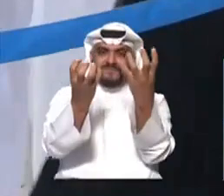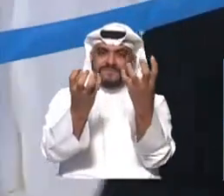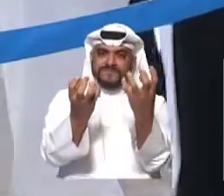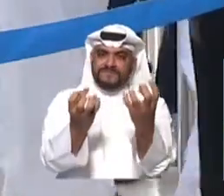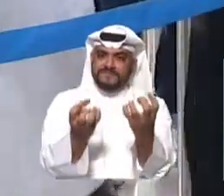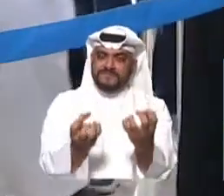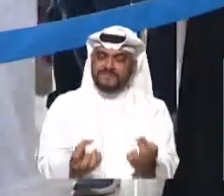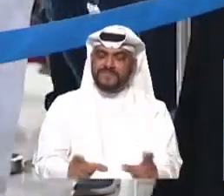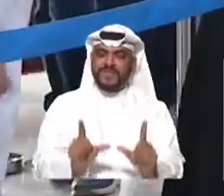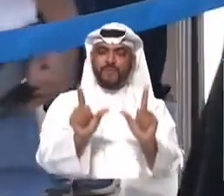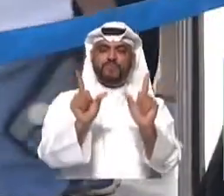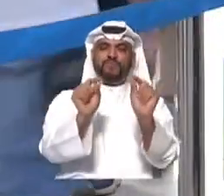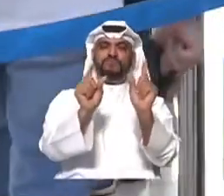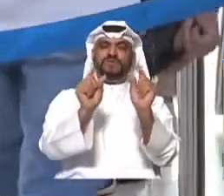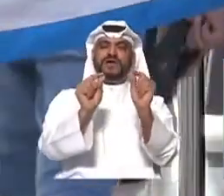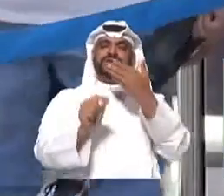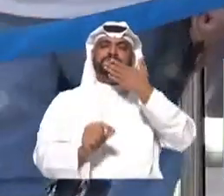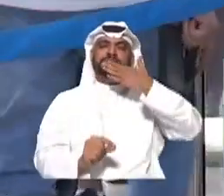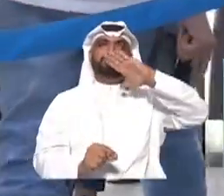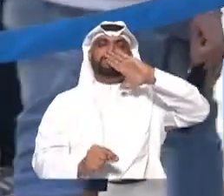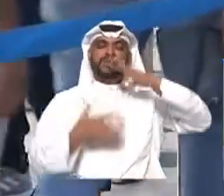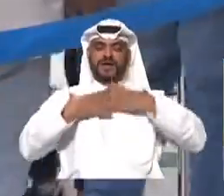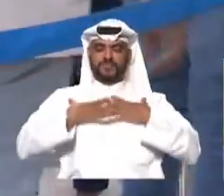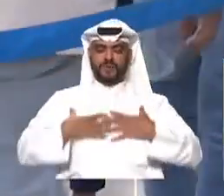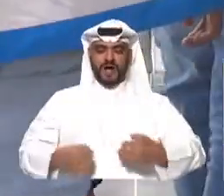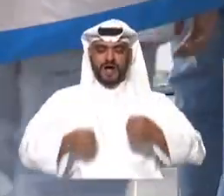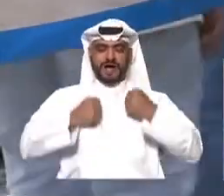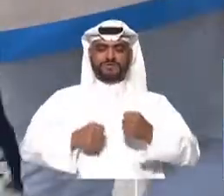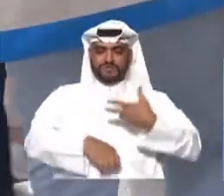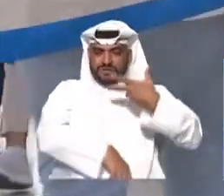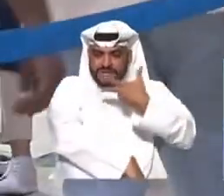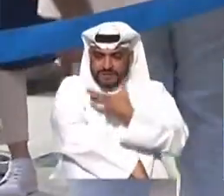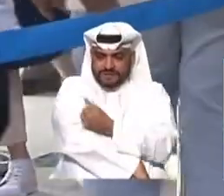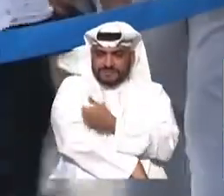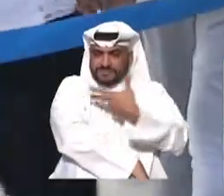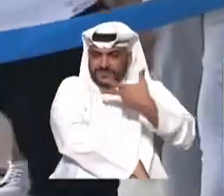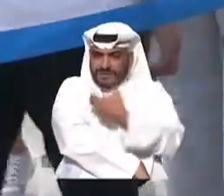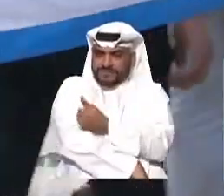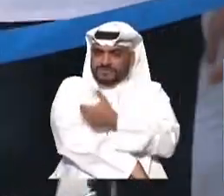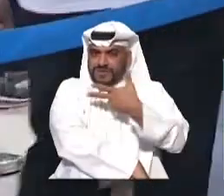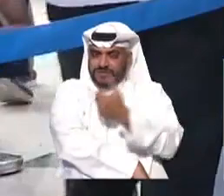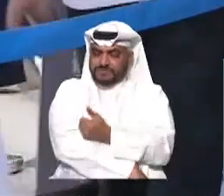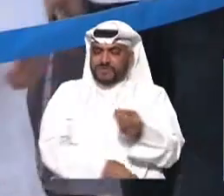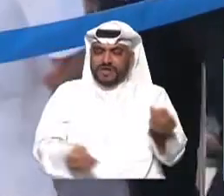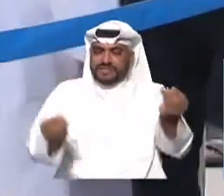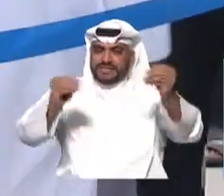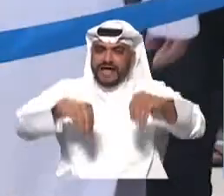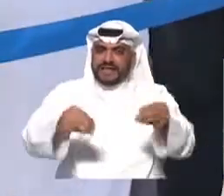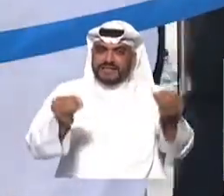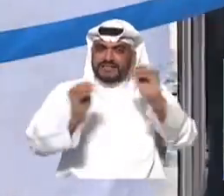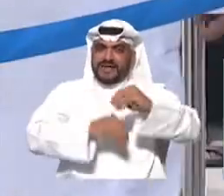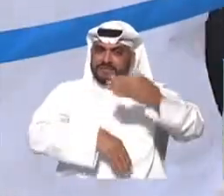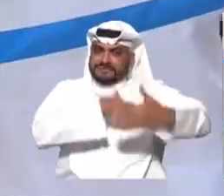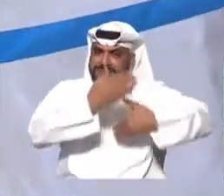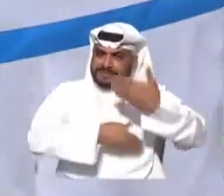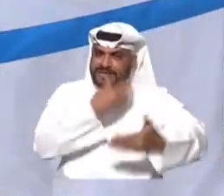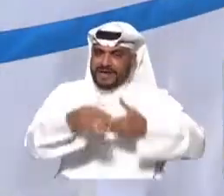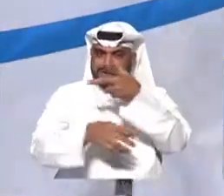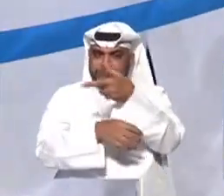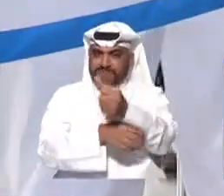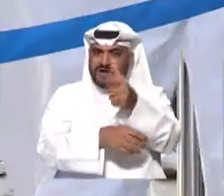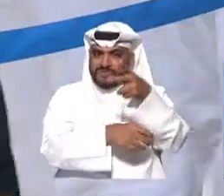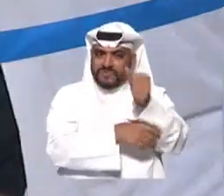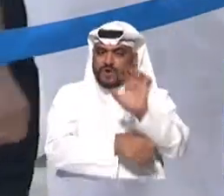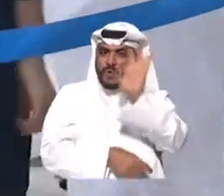الطريق الصحيح، سواء من خلال الخطط العلاجية في جانب وزيادة وتيرة التطعيم خاصة